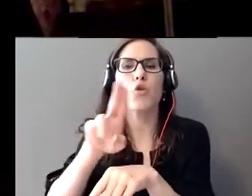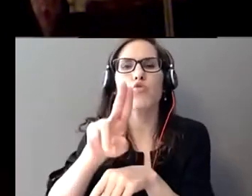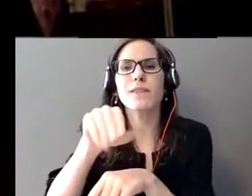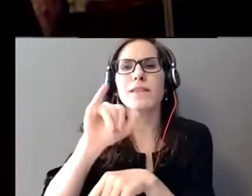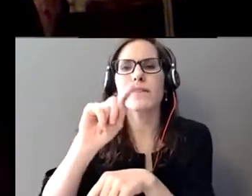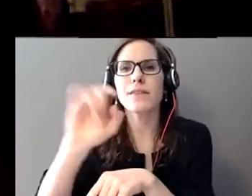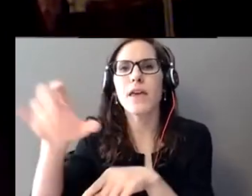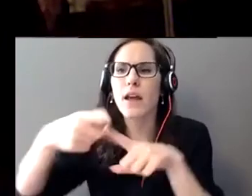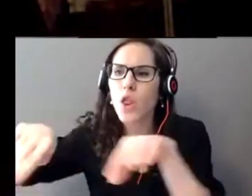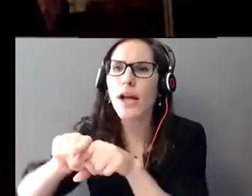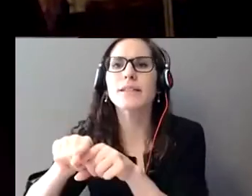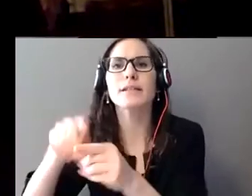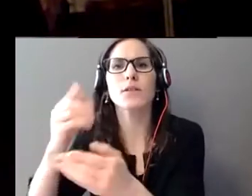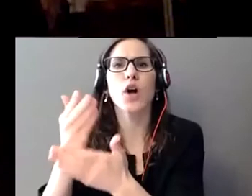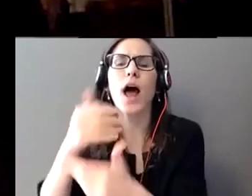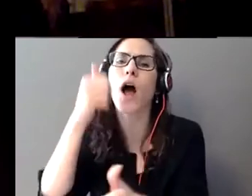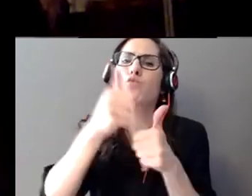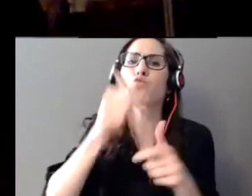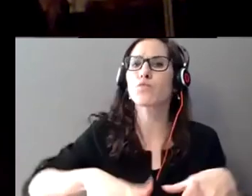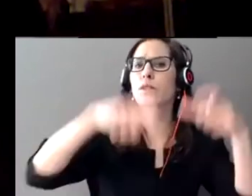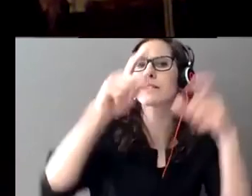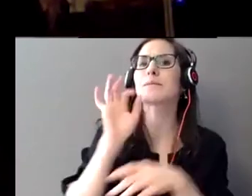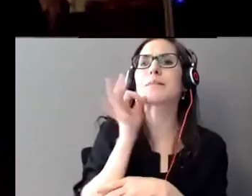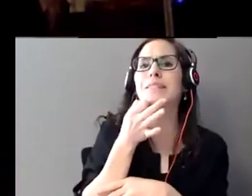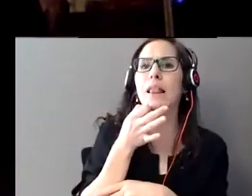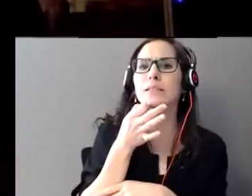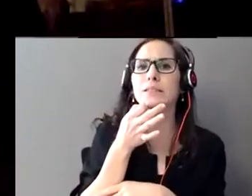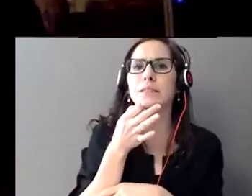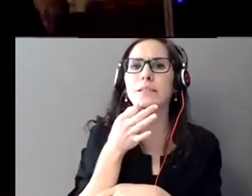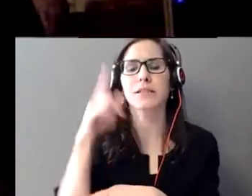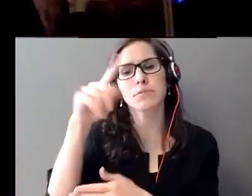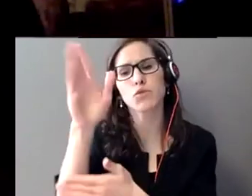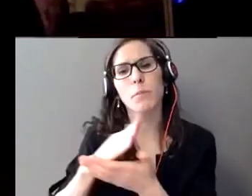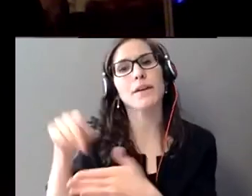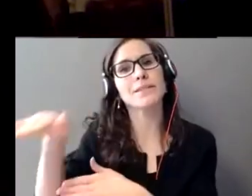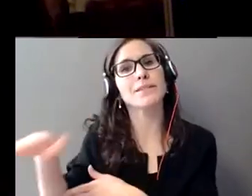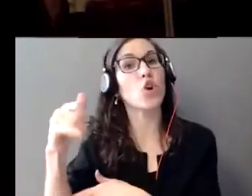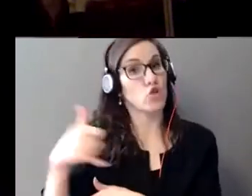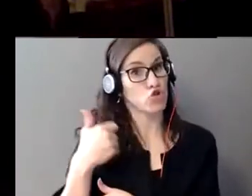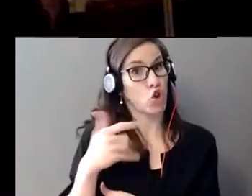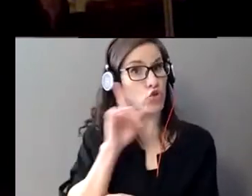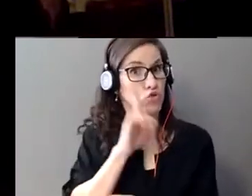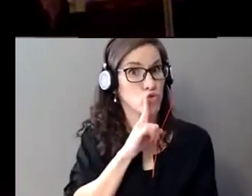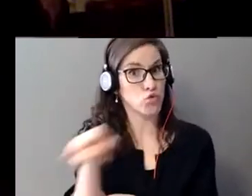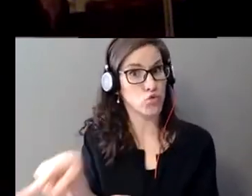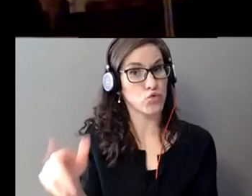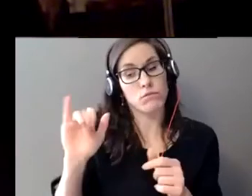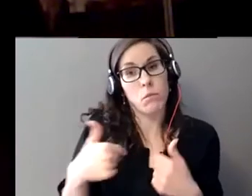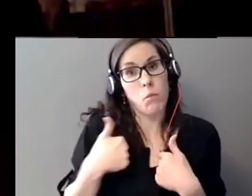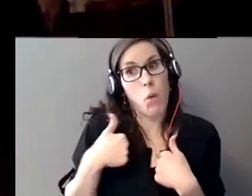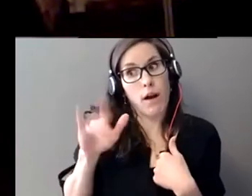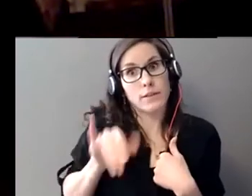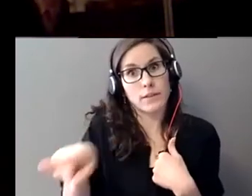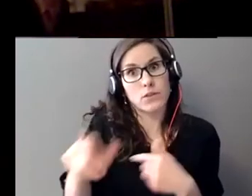spécialisé pour la partie portant sur les jeunes sourds puisque c'est celle que je conduis moi spécifiquement.